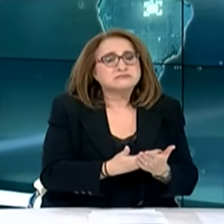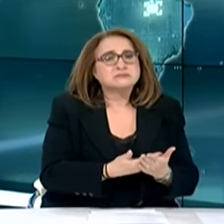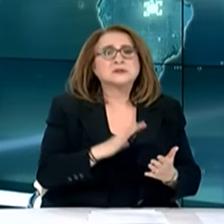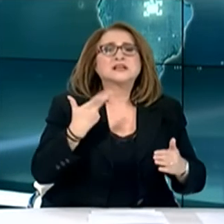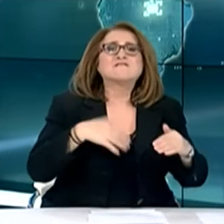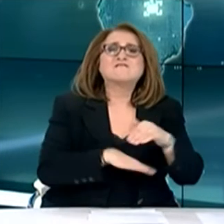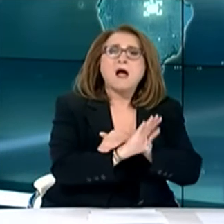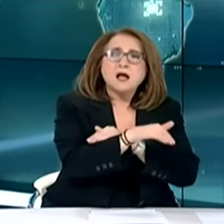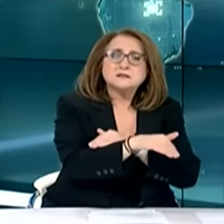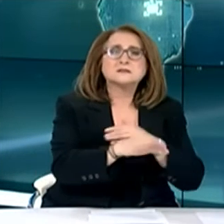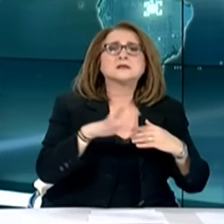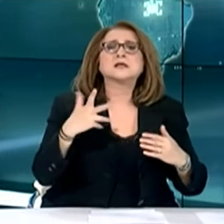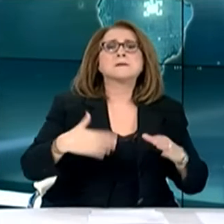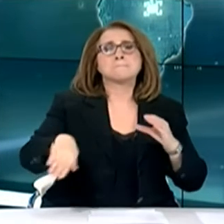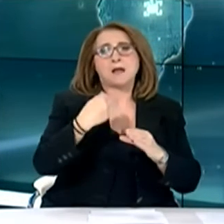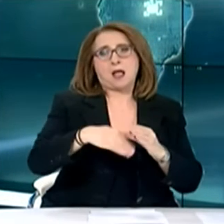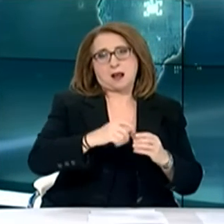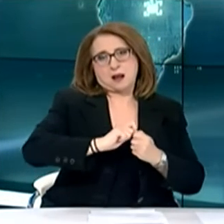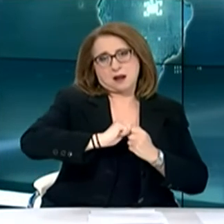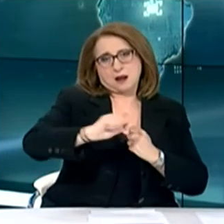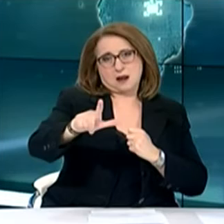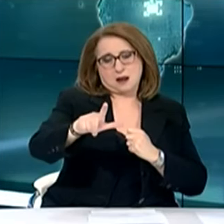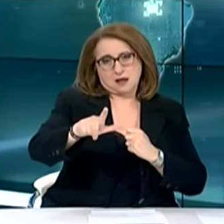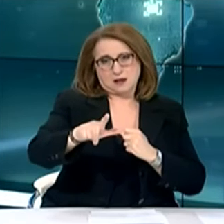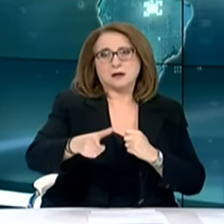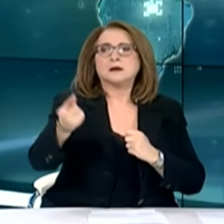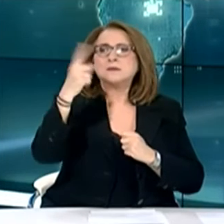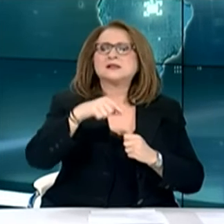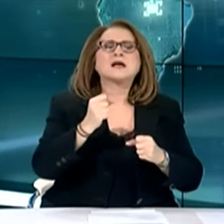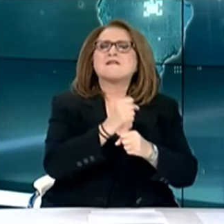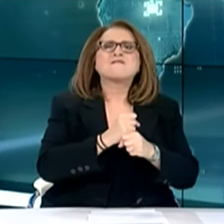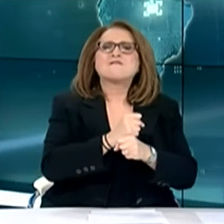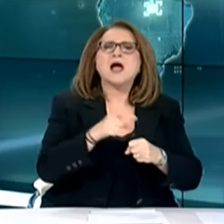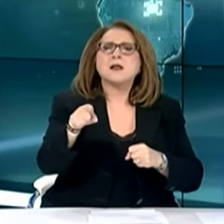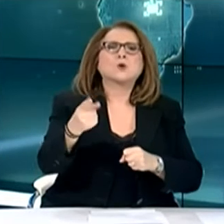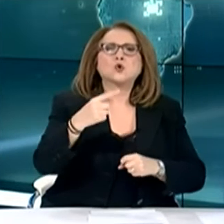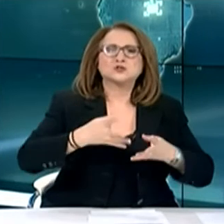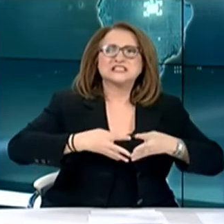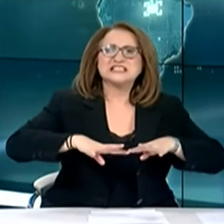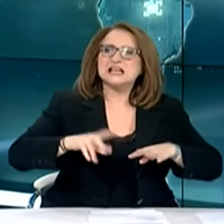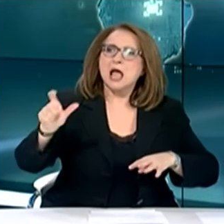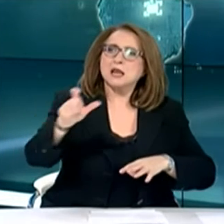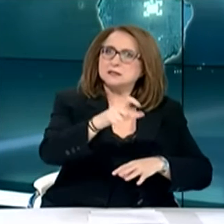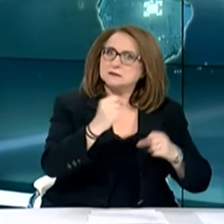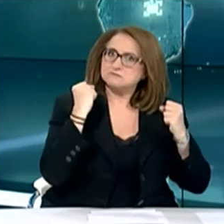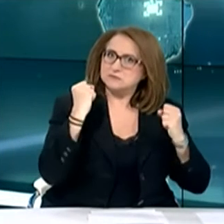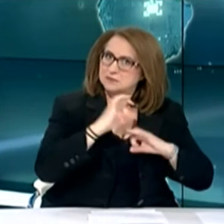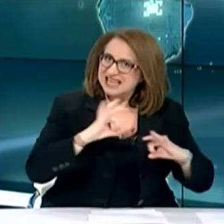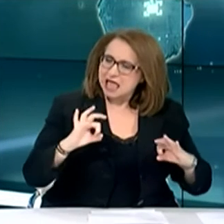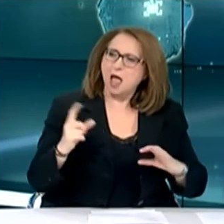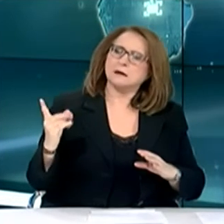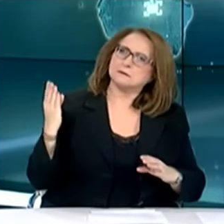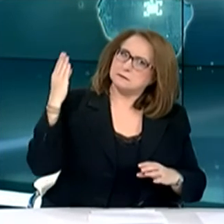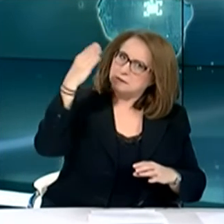fax ή email. Τα φάρμακα θα μπορούν να τα παραλαμβάνουν συγγενείς και εξουδετωμένα για αυτό το